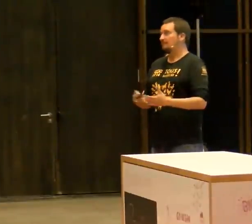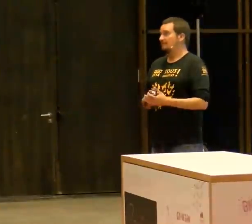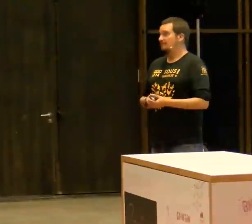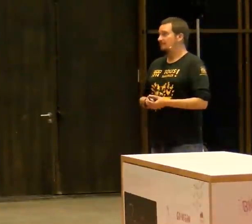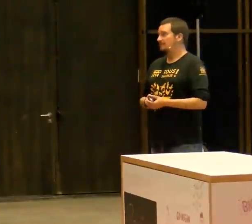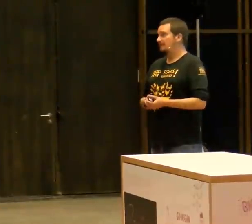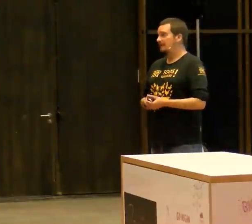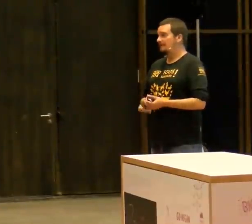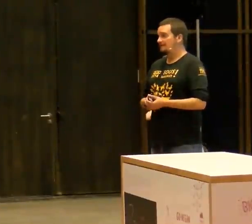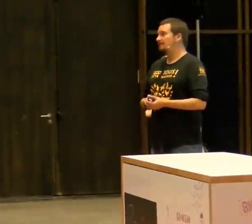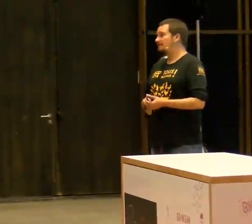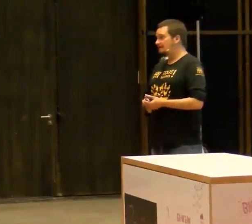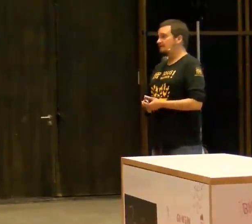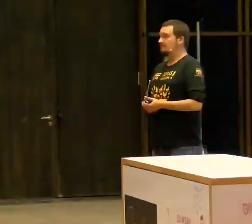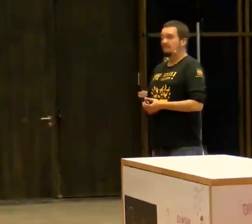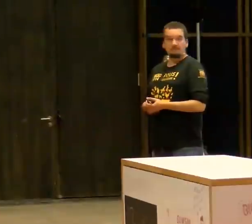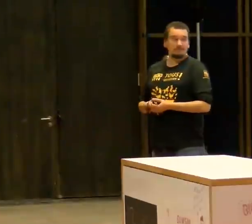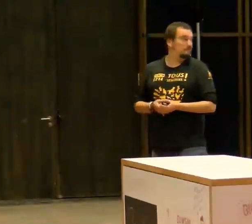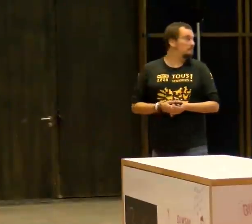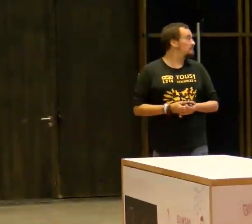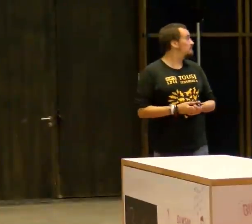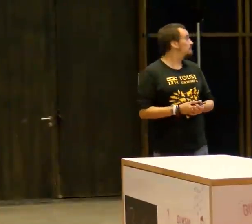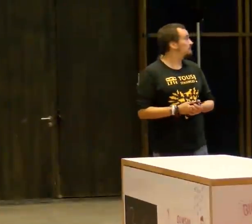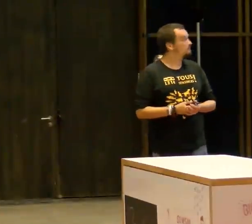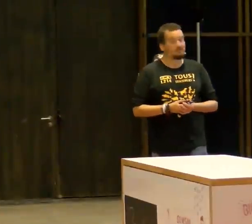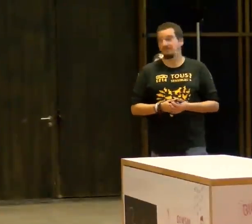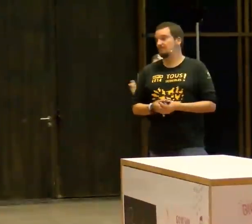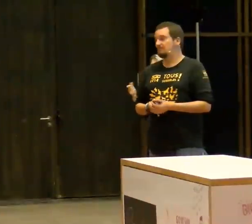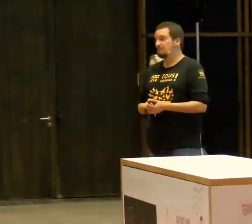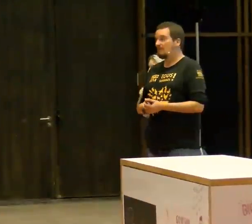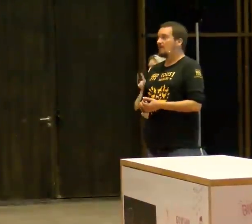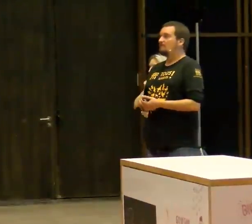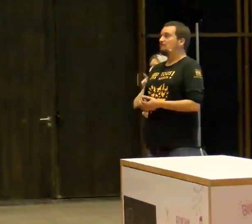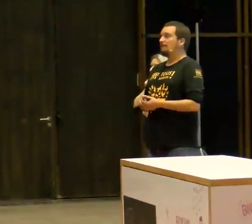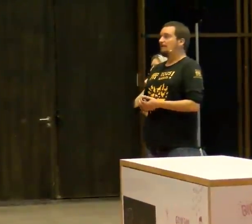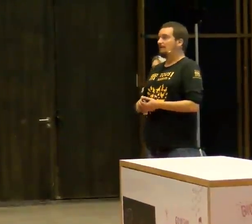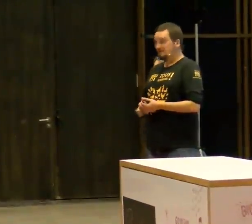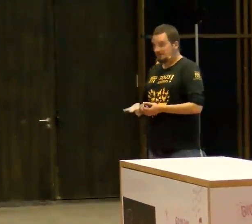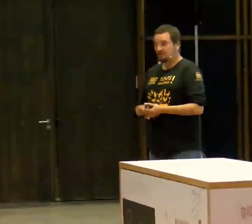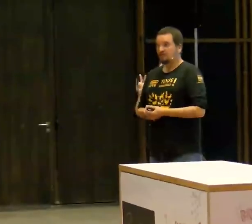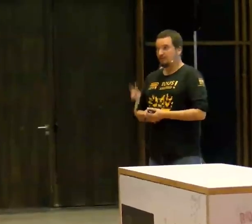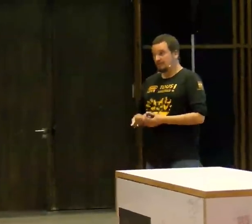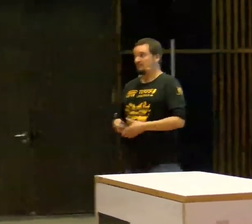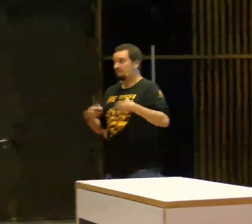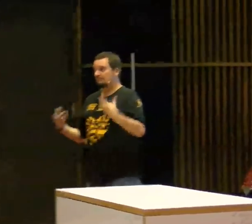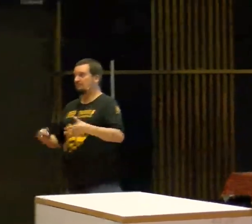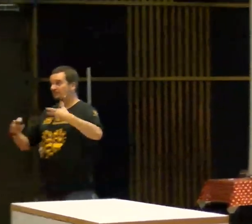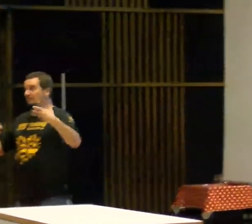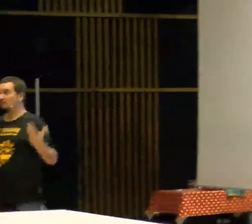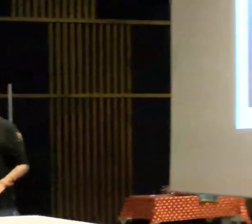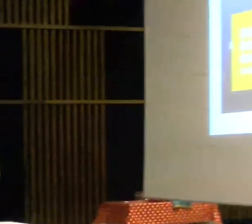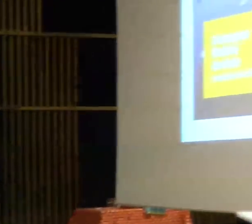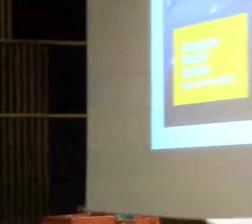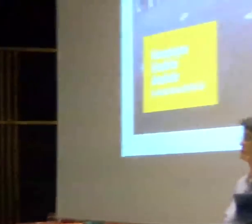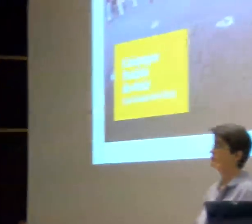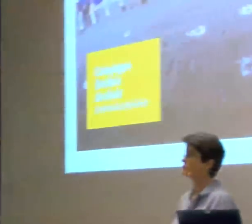montré la réalité de l'élevage des poulets. C'est des animaux qui sont soumis à une immense brutalité, plus que les